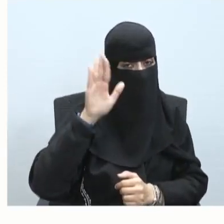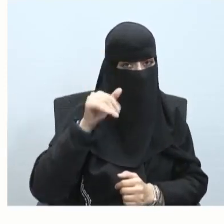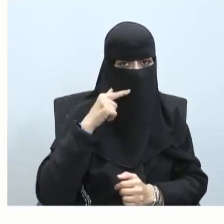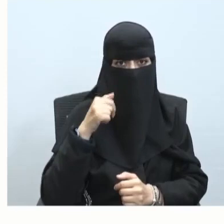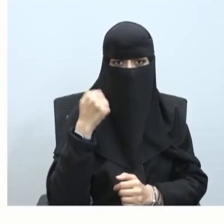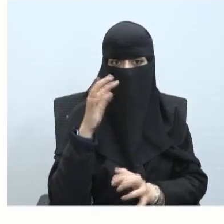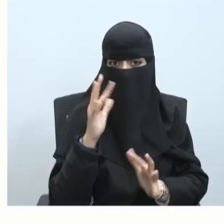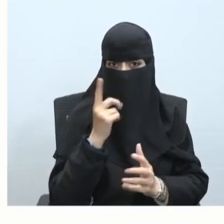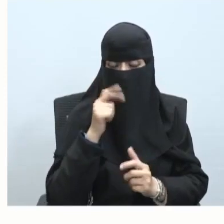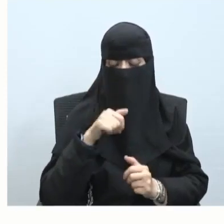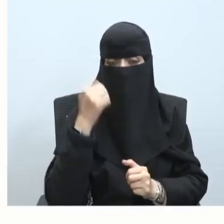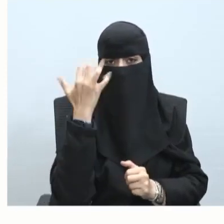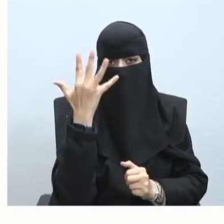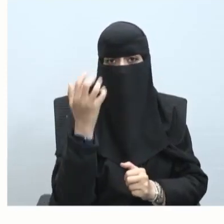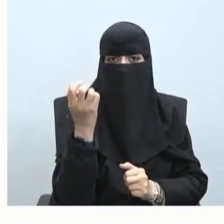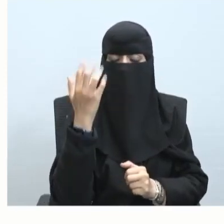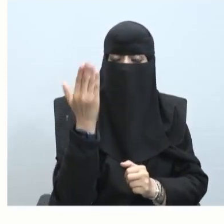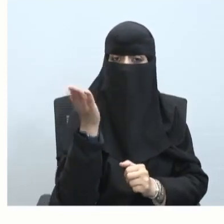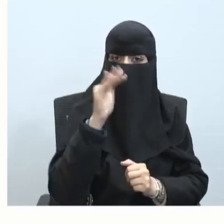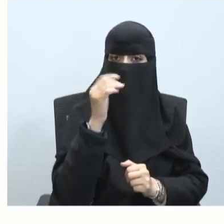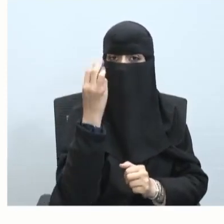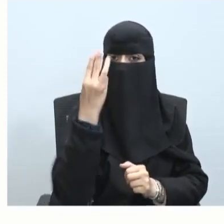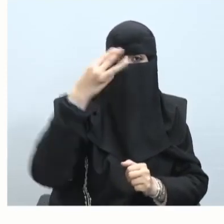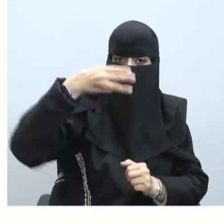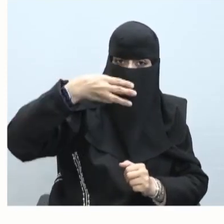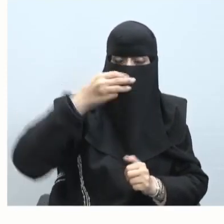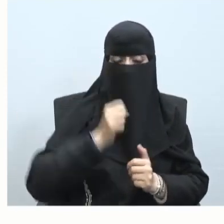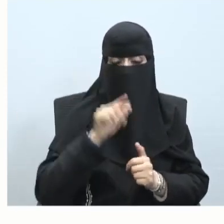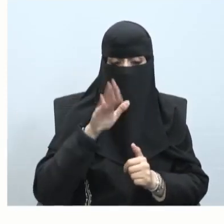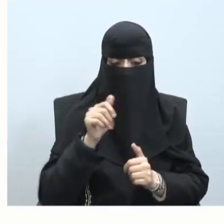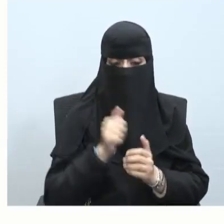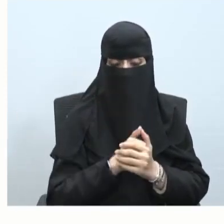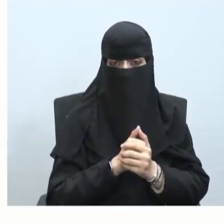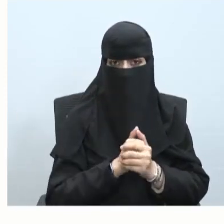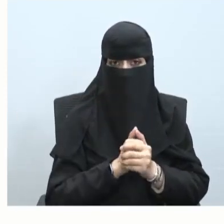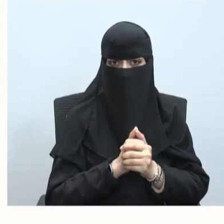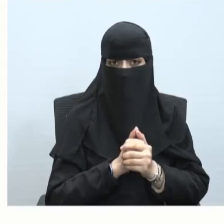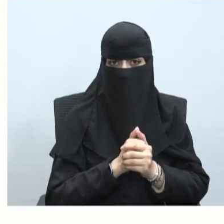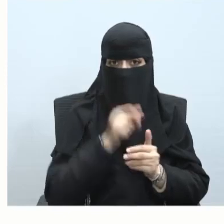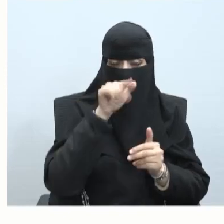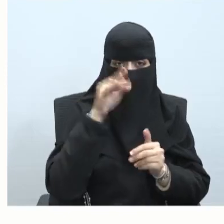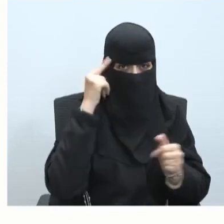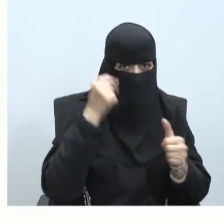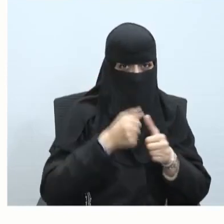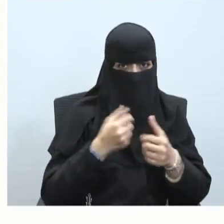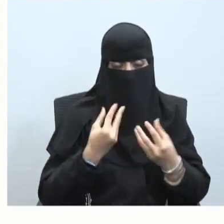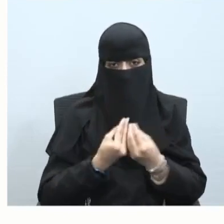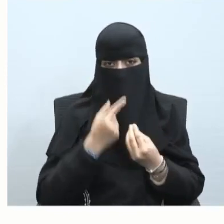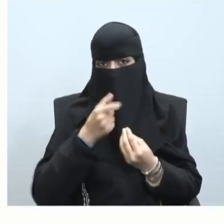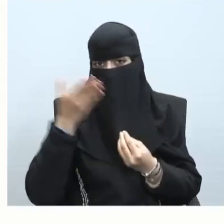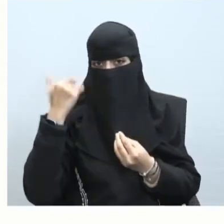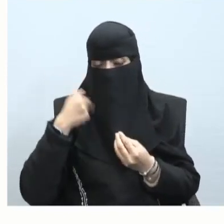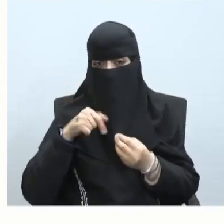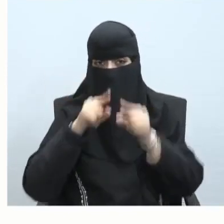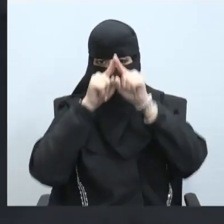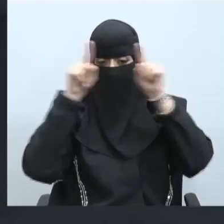كم ستكون 30 اذا نكتب هنا 30 هل تتذكرون معي ابنائي وبناتي لوحه